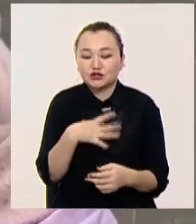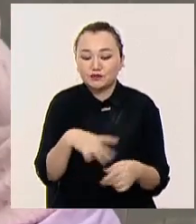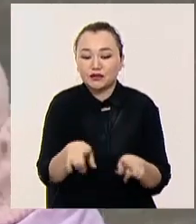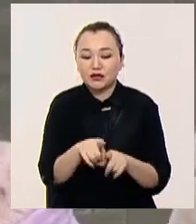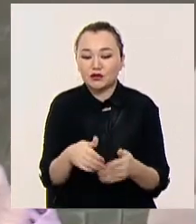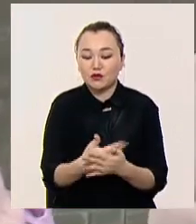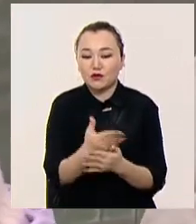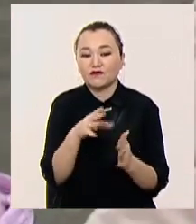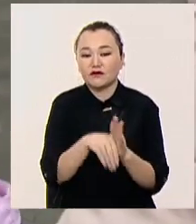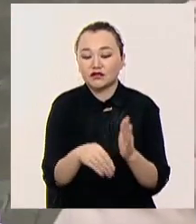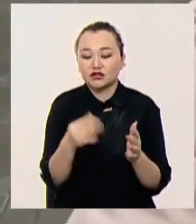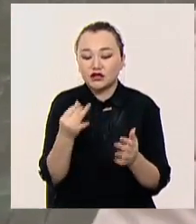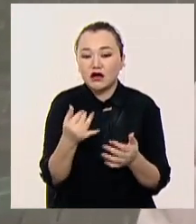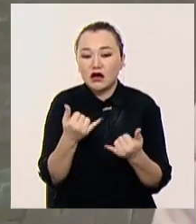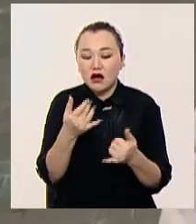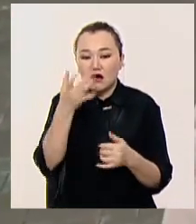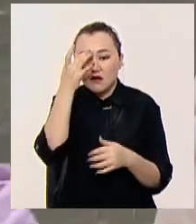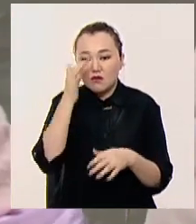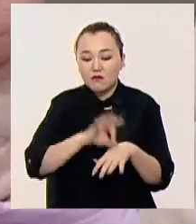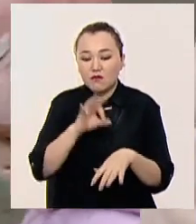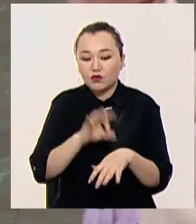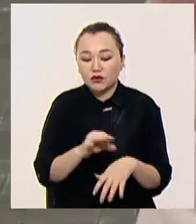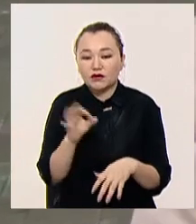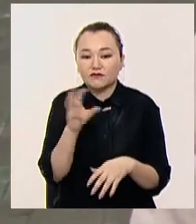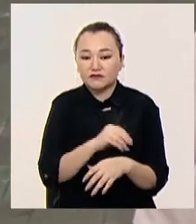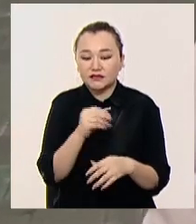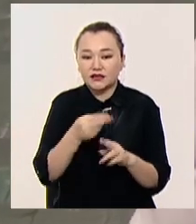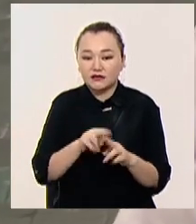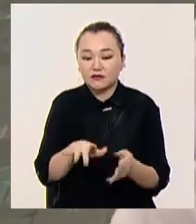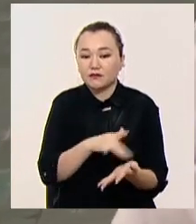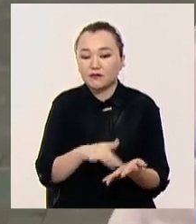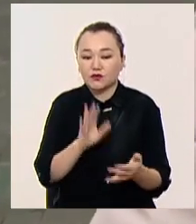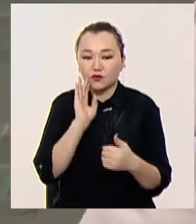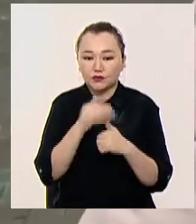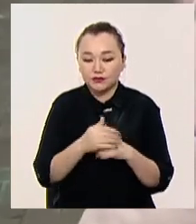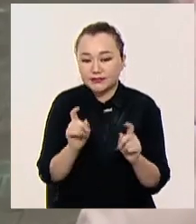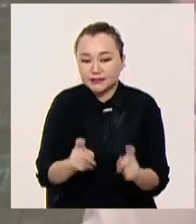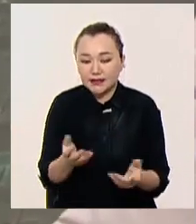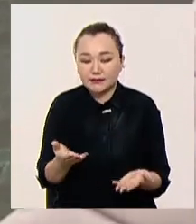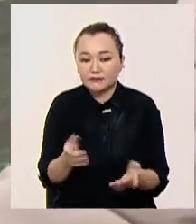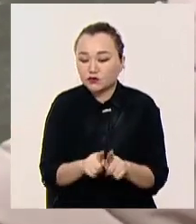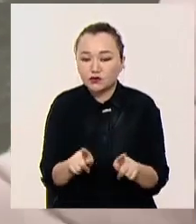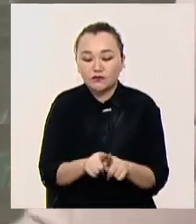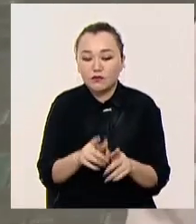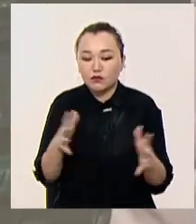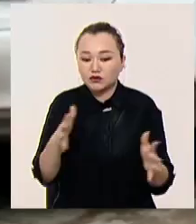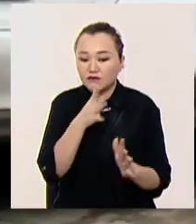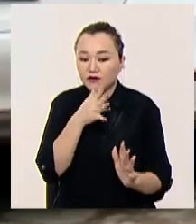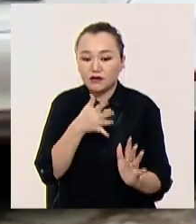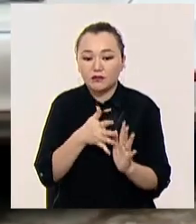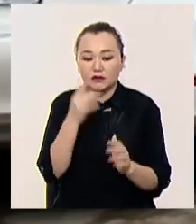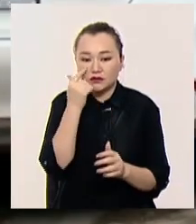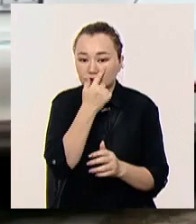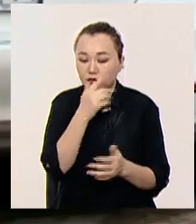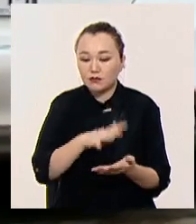вообще? Сейчас больше голову забивают детям. Они и так без конца в этих планшетах сидят, да, в телефонах. Больше зрения будут портить.